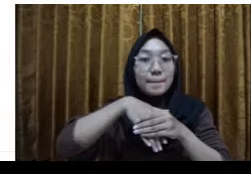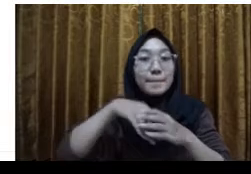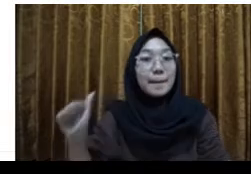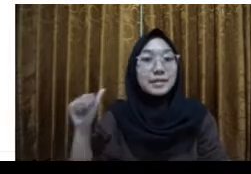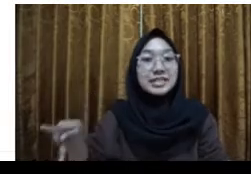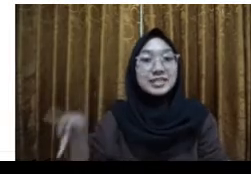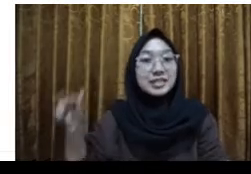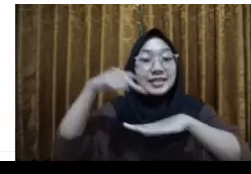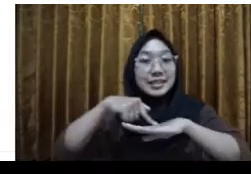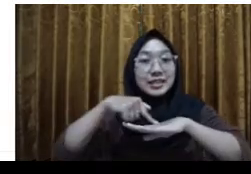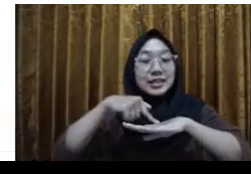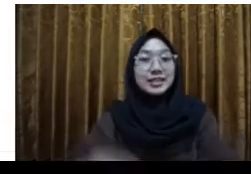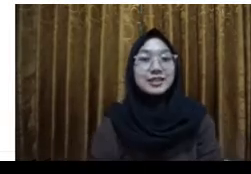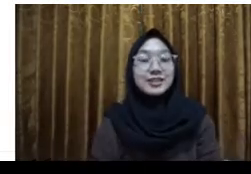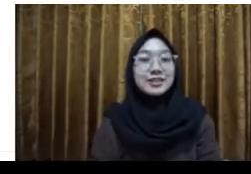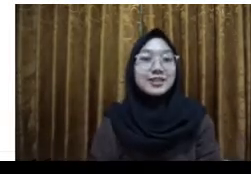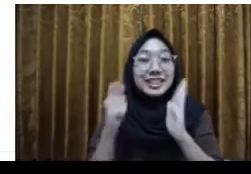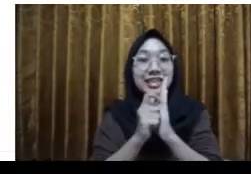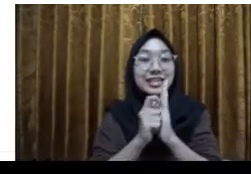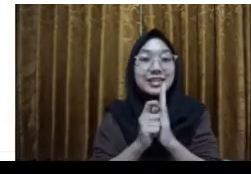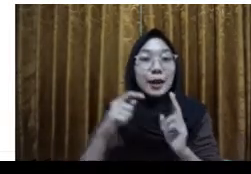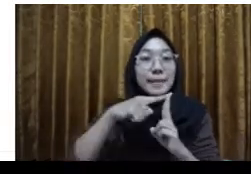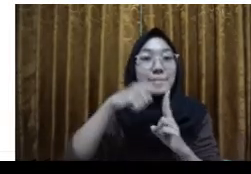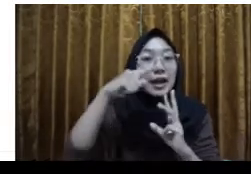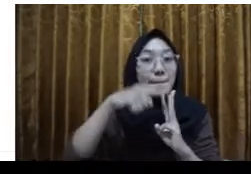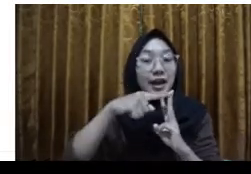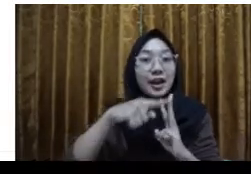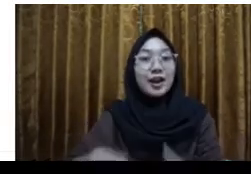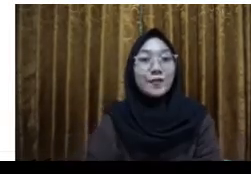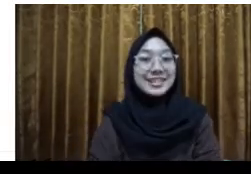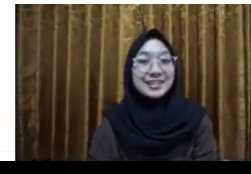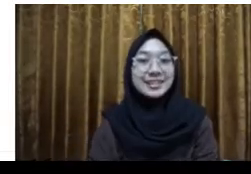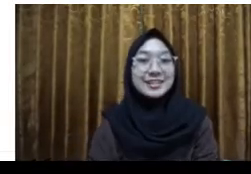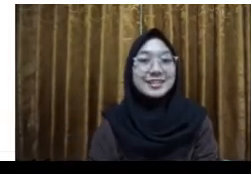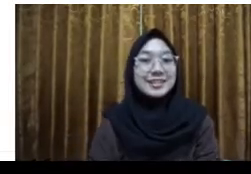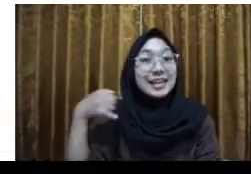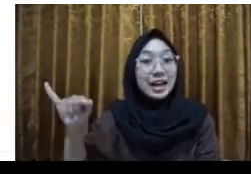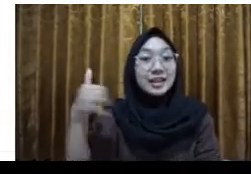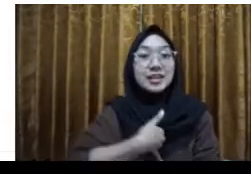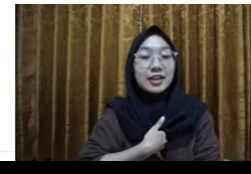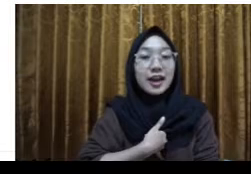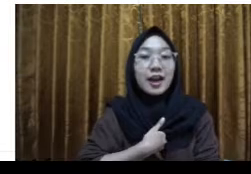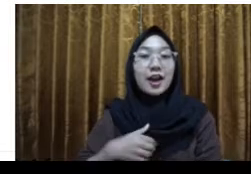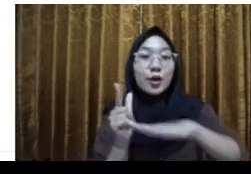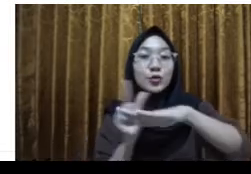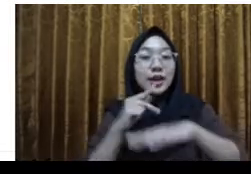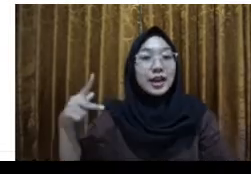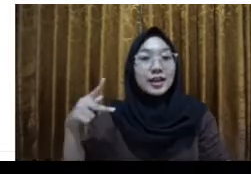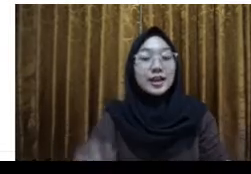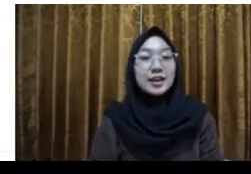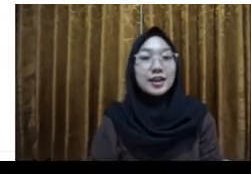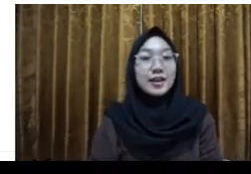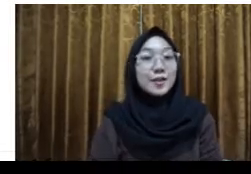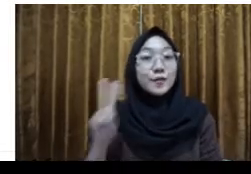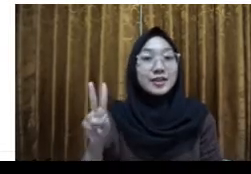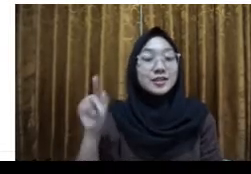Nah, di dalam Abi Find Reader itu terdiri dari beberapa versi, dan yang saya gunakan